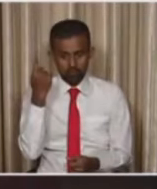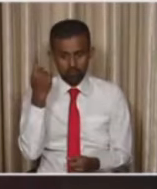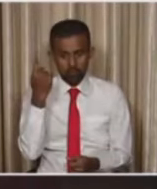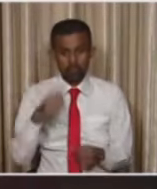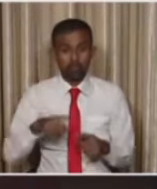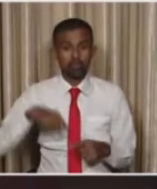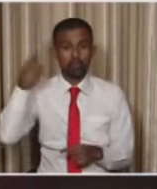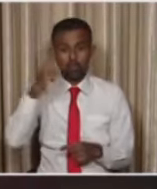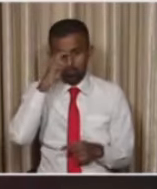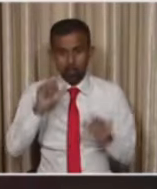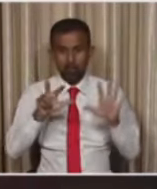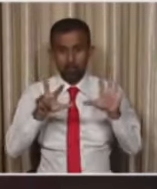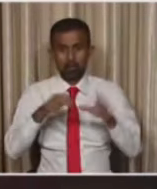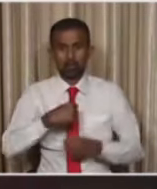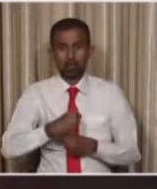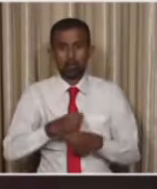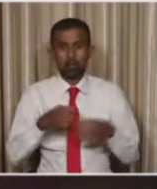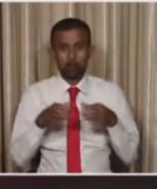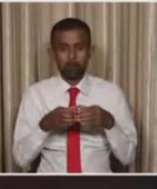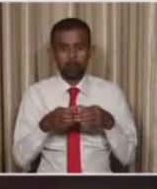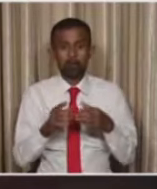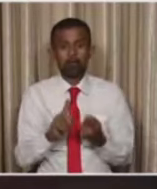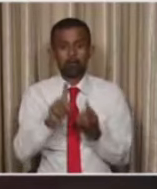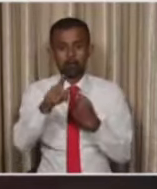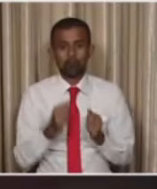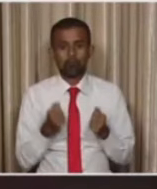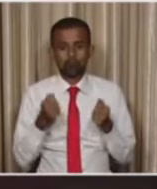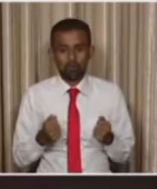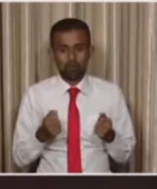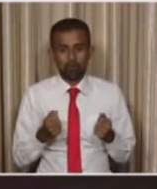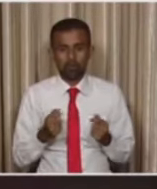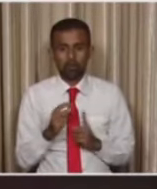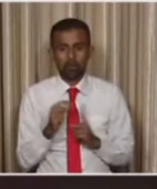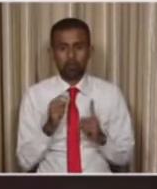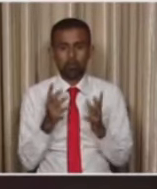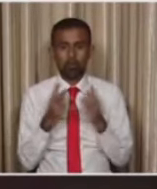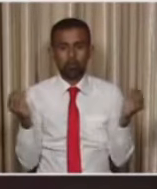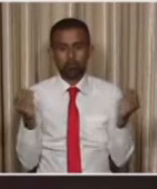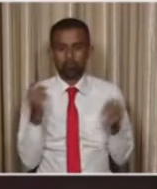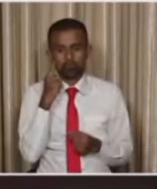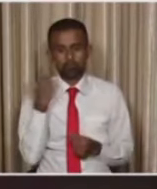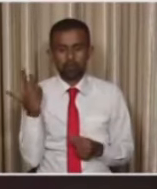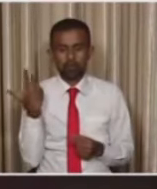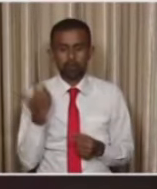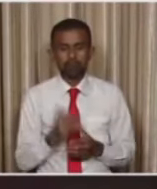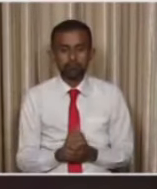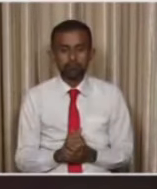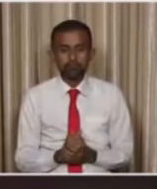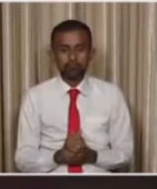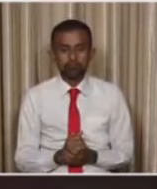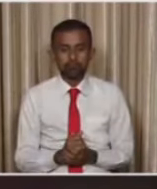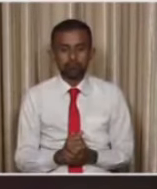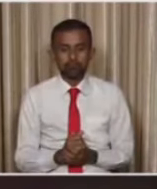ඊළඟ මාසේ 8 වෙනිදා අපි ආණ්ඩු පක්ෂය ඇවිල්ලා තමයි ඉඳගන්නේ. සමහරට එදාට ඉතින් පාර්ලිමේන්තුව විසිරුලා තියෙදි කියන්න බෑ. ඒක වෙනම කතන්දරයක්. ඉතින් ඒ